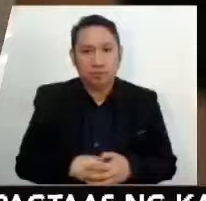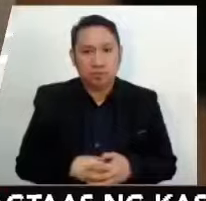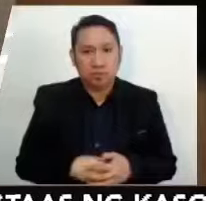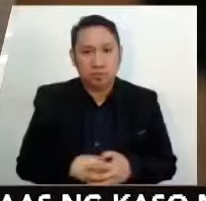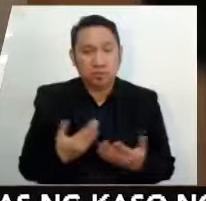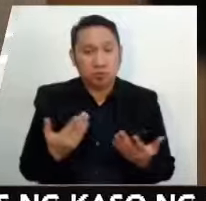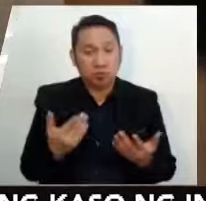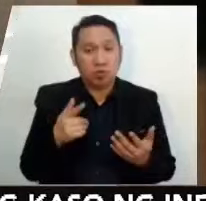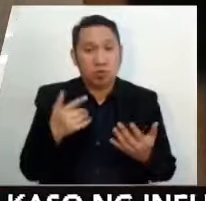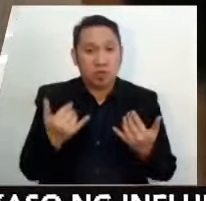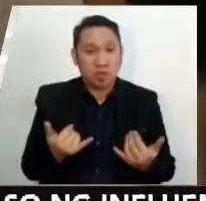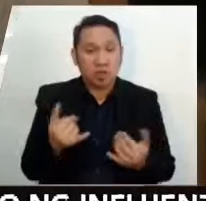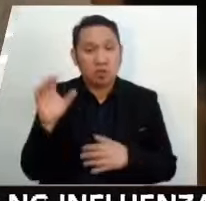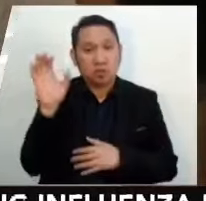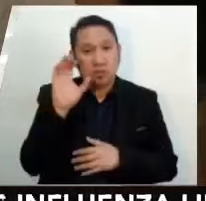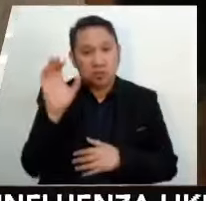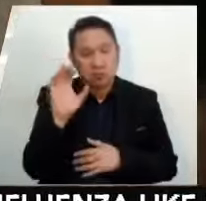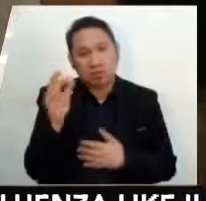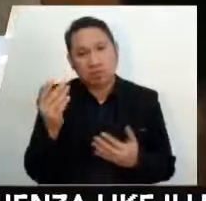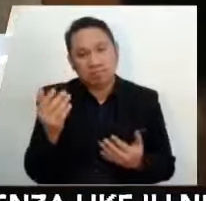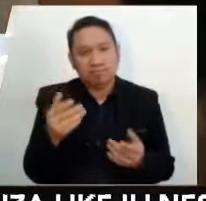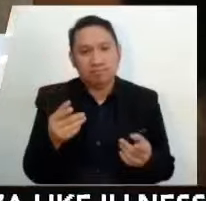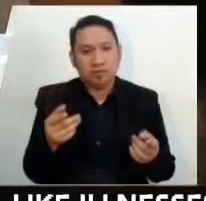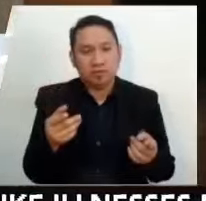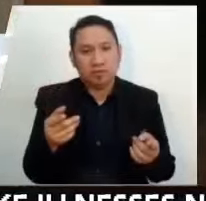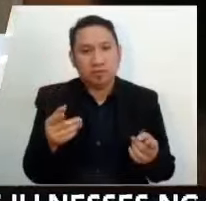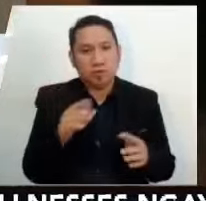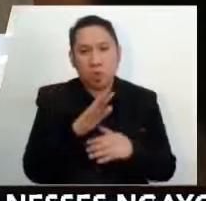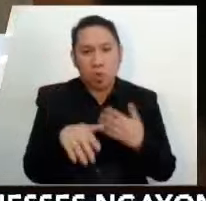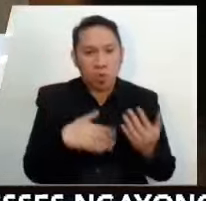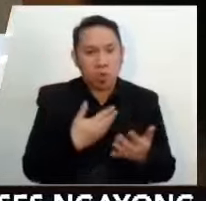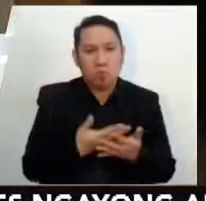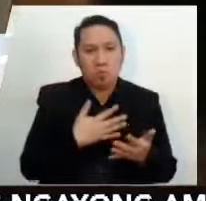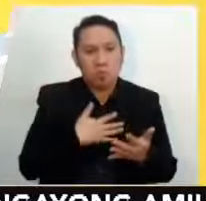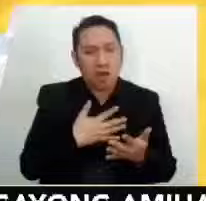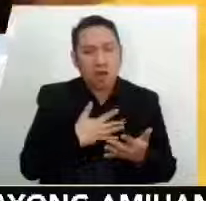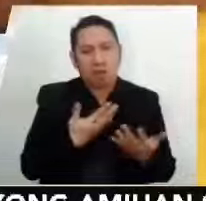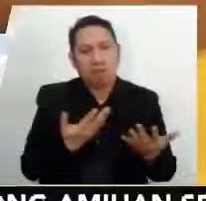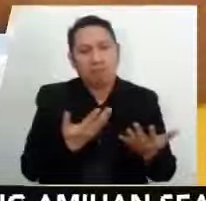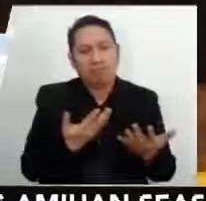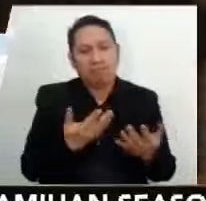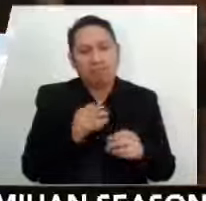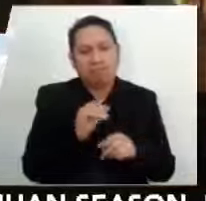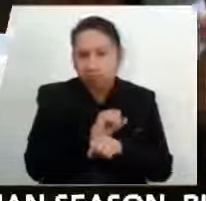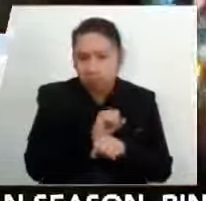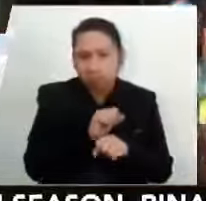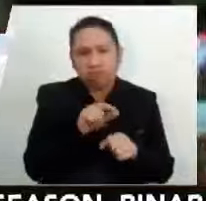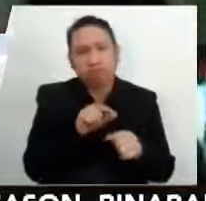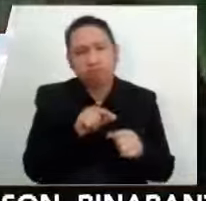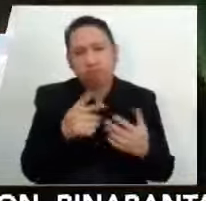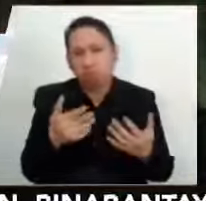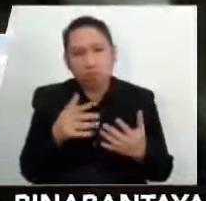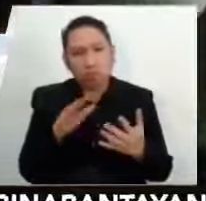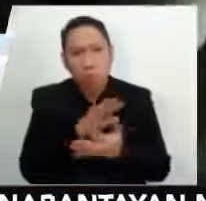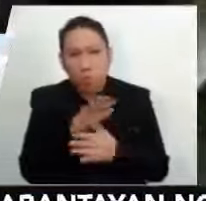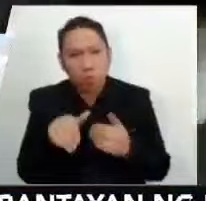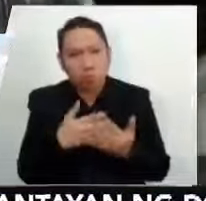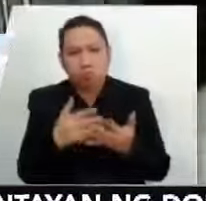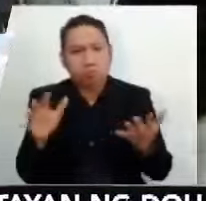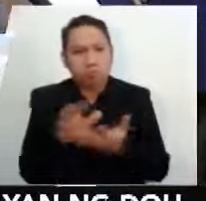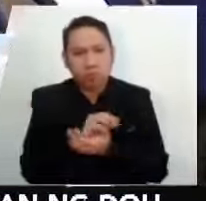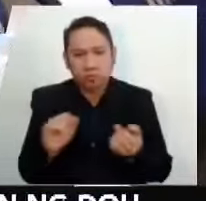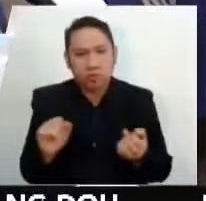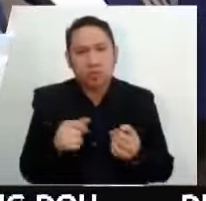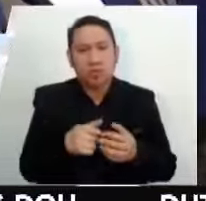mangyari lahat ng pinaghirapan isang iglap lang patuloy pang Inaalam ng bfp ang pinagmulan ng